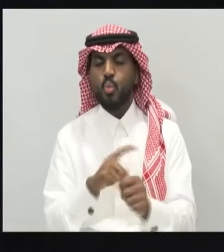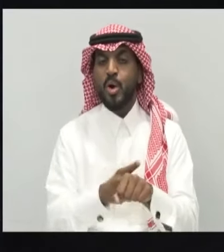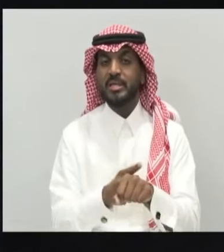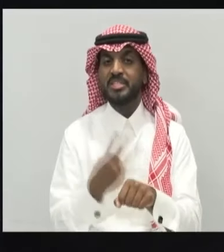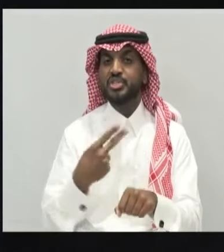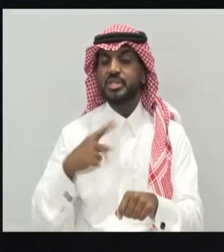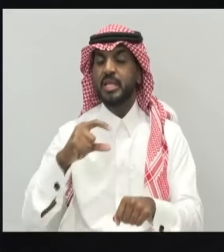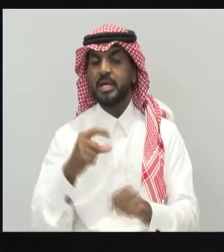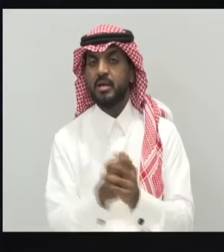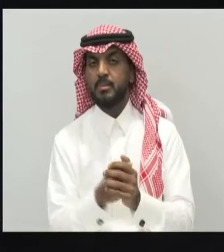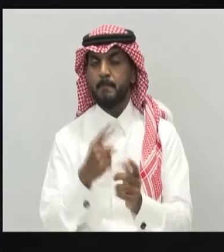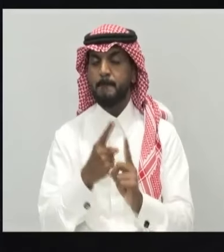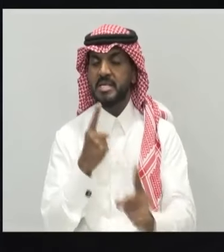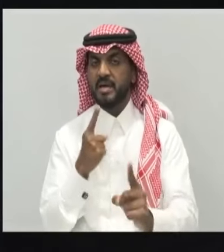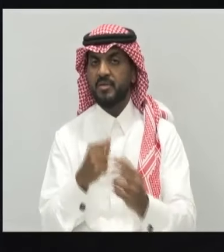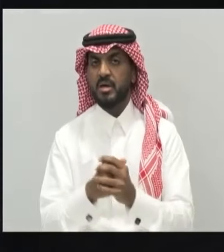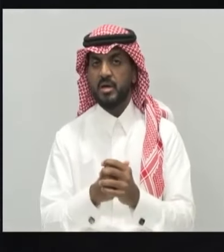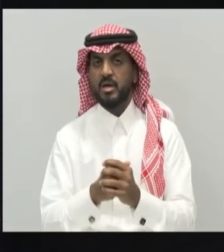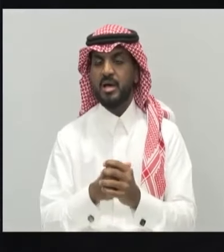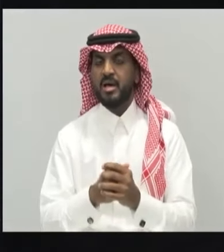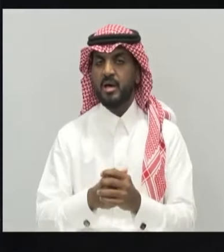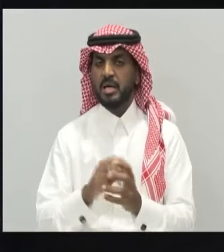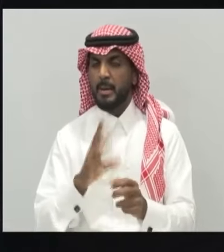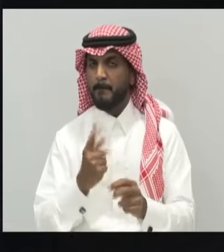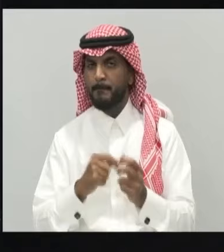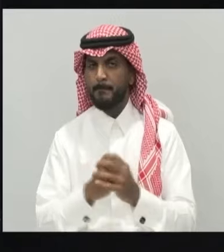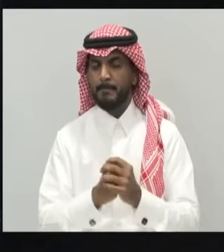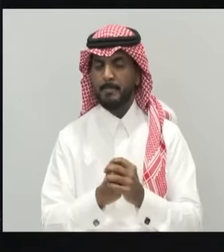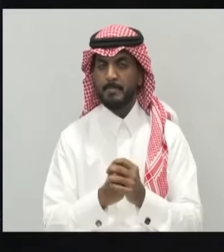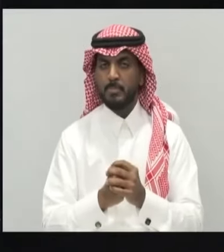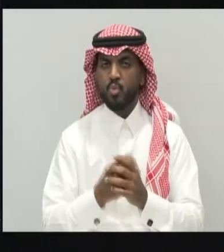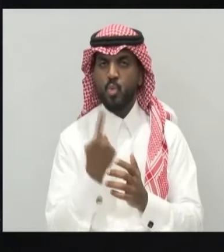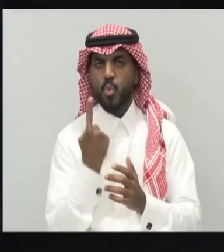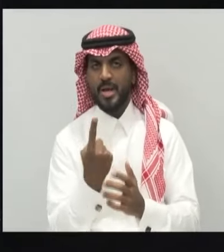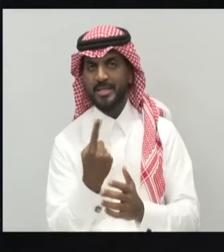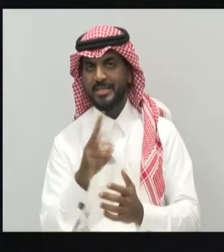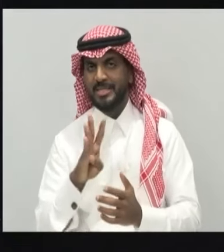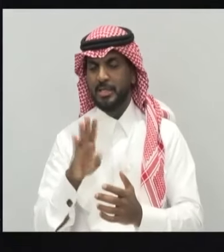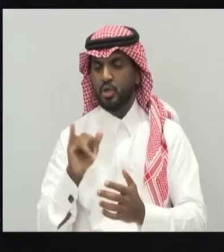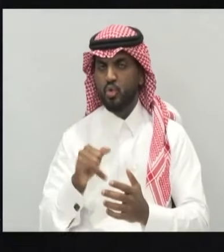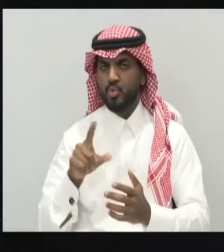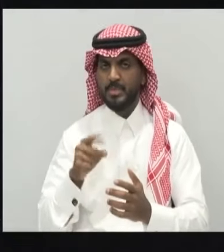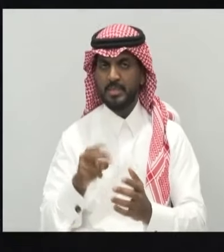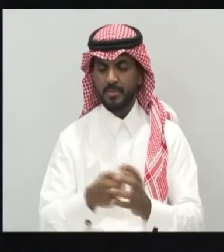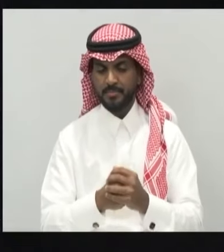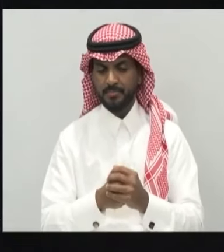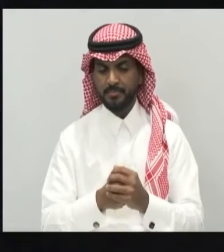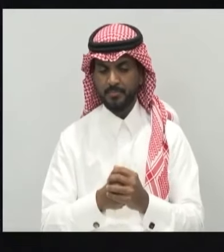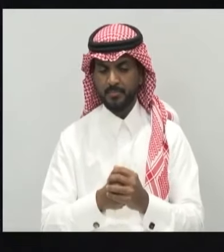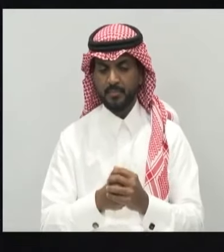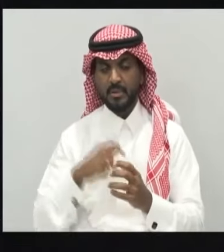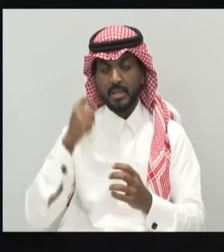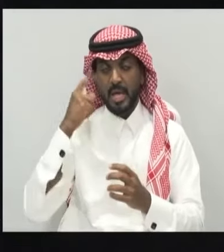دقيقه المسافه التي التي اقطعها خلال هذه ال دقيقه دقيقه 1 ك اذا يا ابطال الان استطيع اني